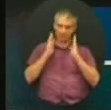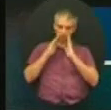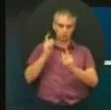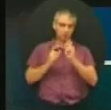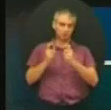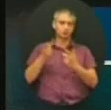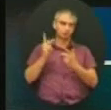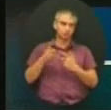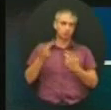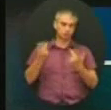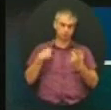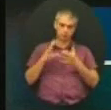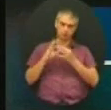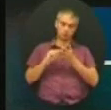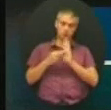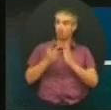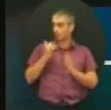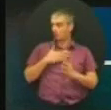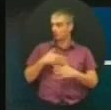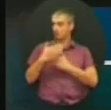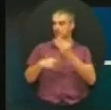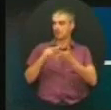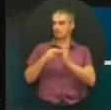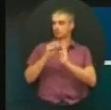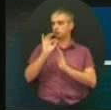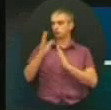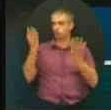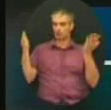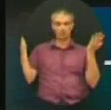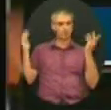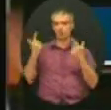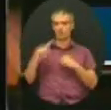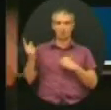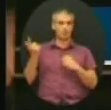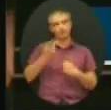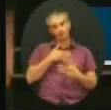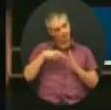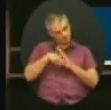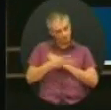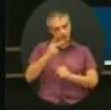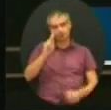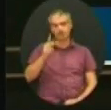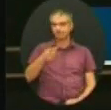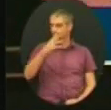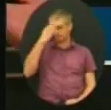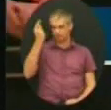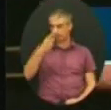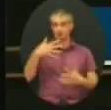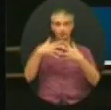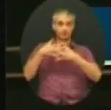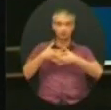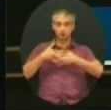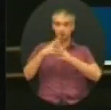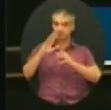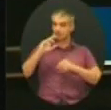באנשים שיש לך איזה... נכון, כי אתה רוצה לקדם את המדיניות שלך. הממשלה הזאת מסובכת בפלילים, בשתי קדנציות, והם רוצים להעמיק את הדבר הזה. אל תשכחו שבארצות הברית